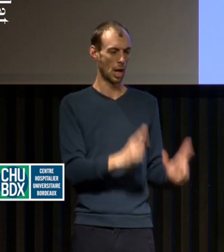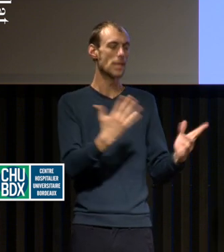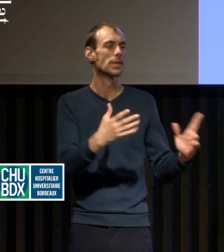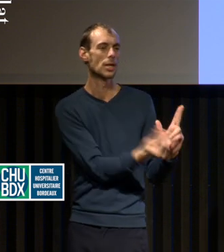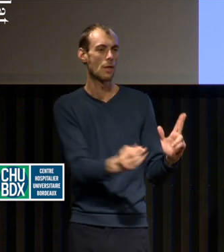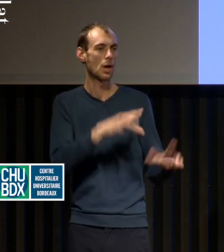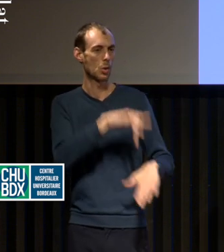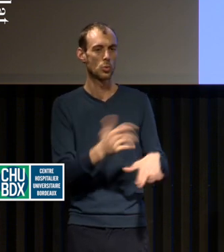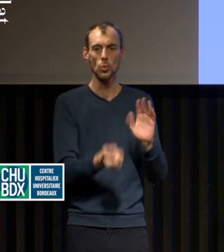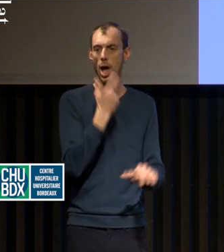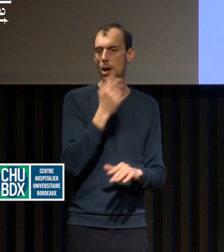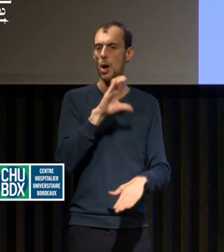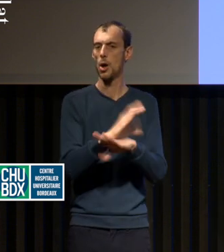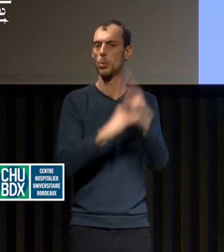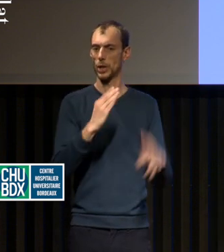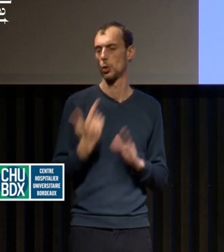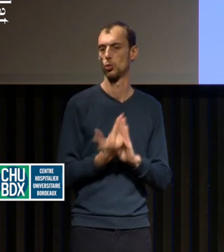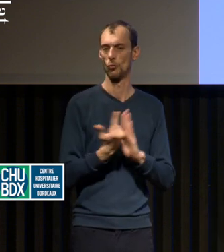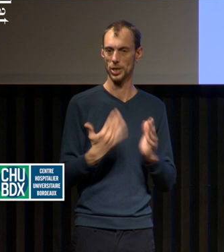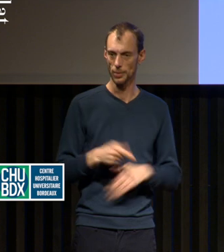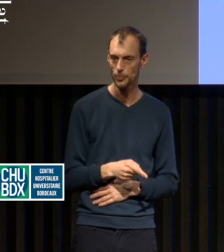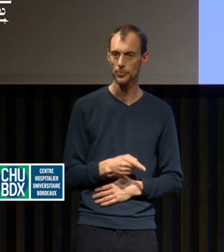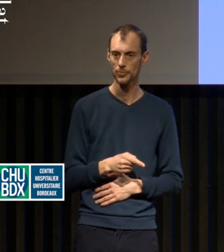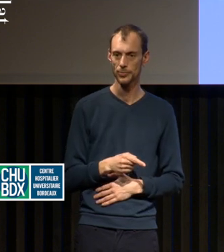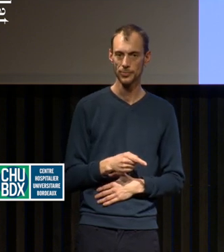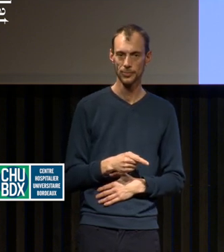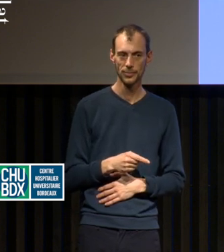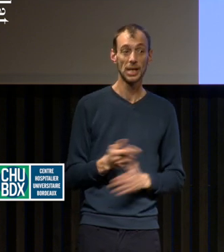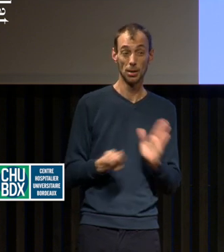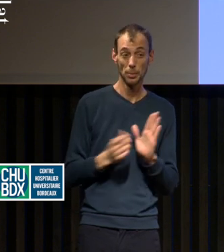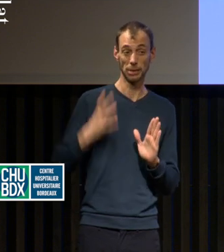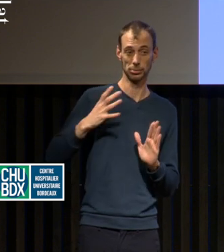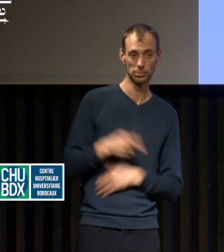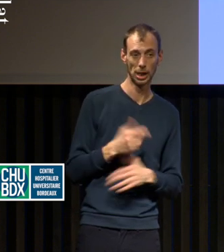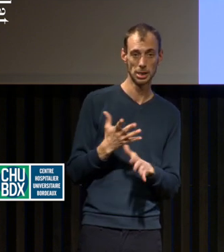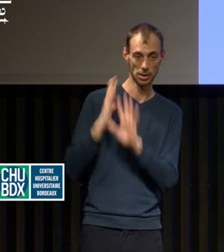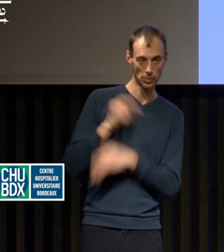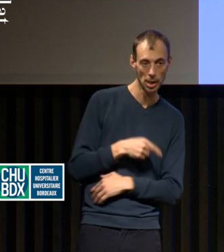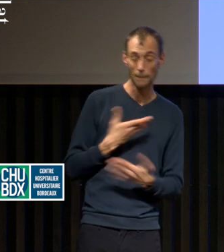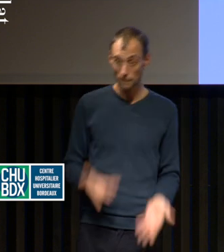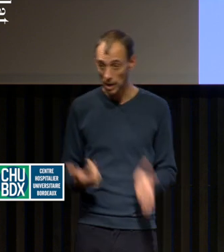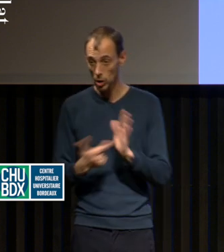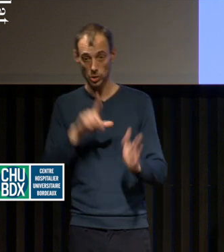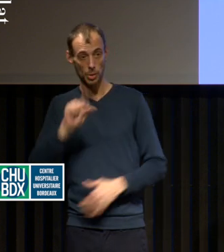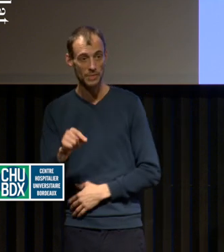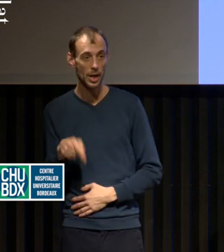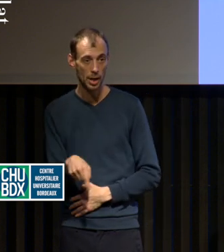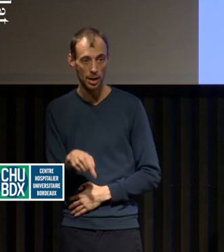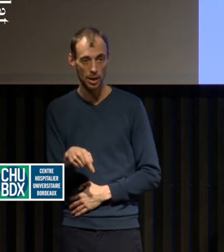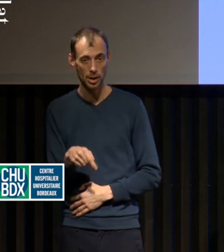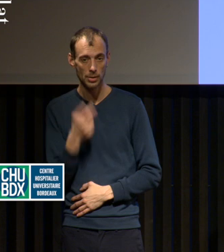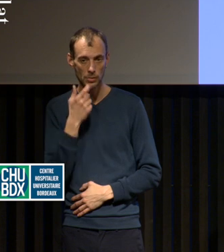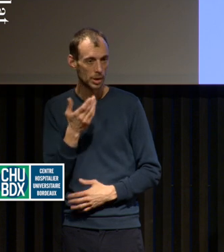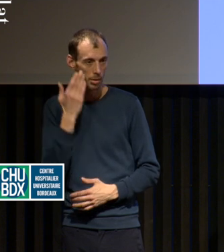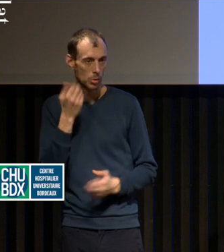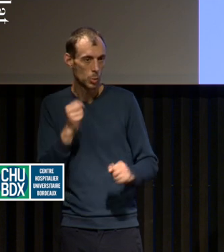Donc, vous imaginez bien qu'un enfant, dans les années 2020, il ne va pas du tout avoir la même constitution de son microbiote qu'un